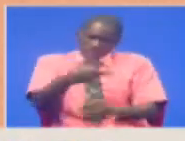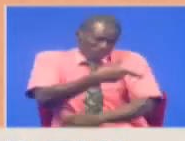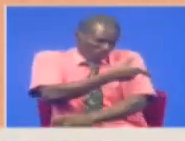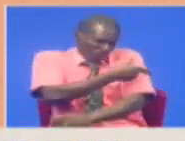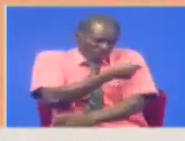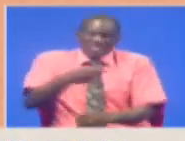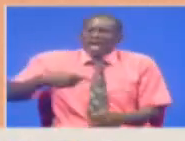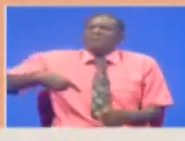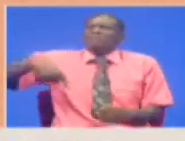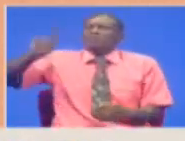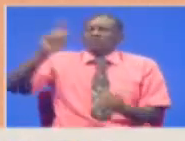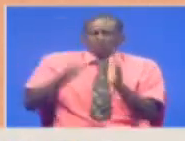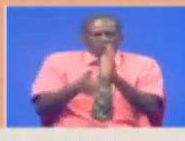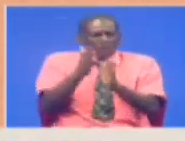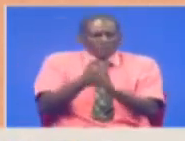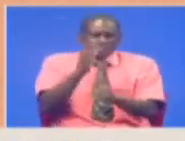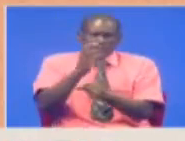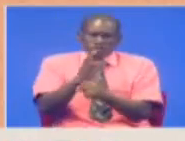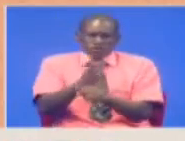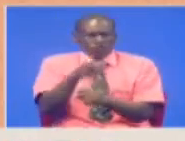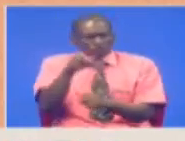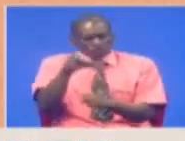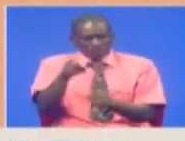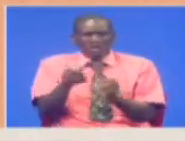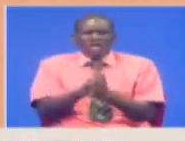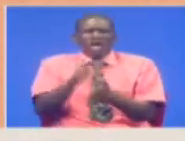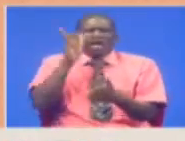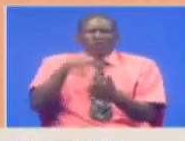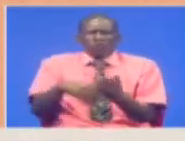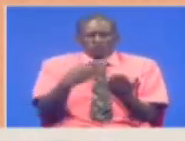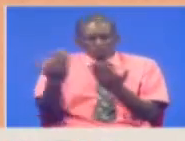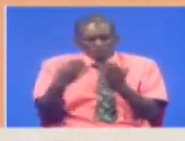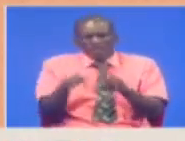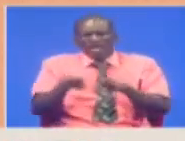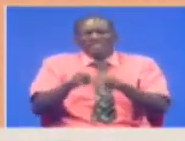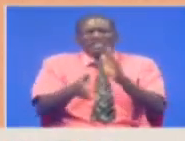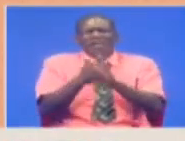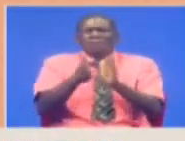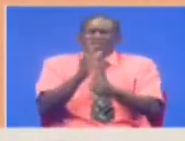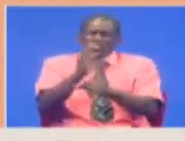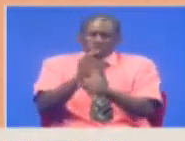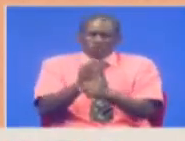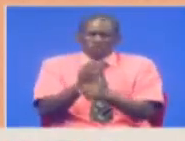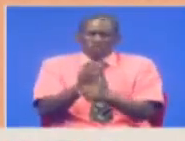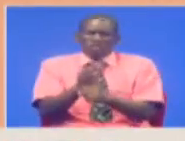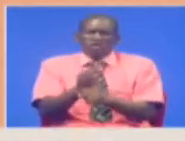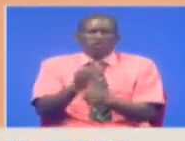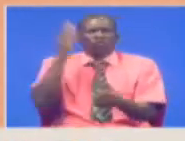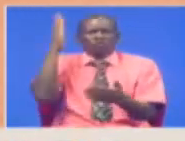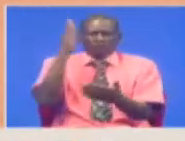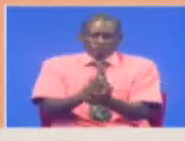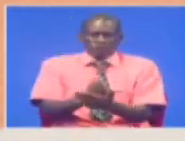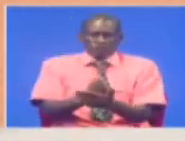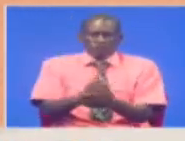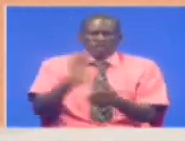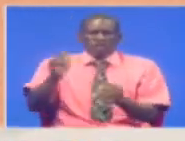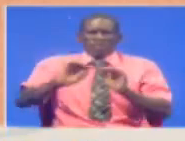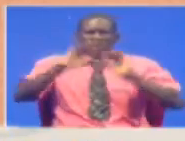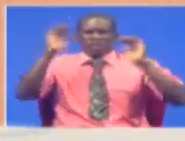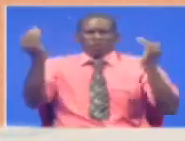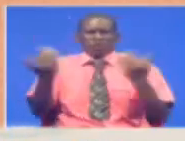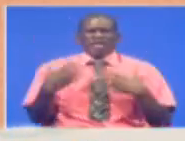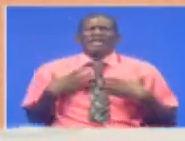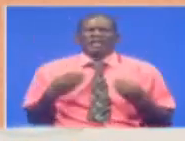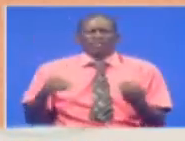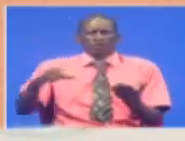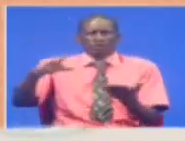for emergency use and what you read as emergency use authorization by the World Health